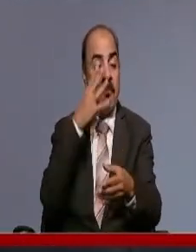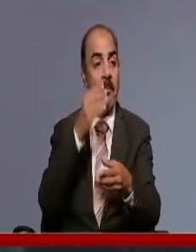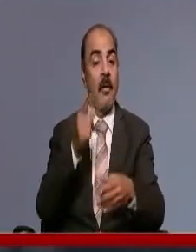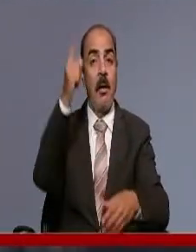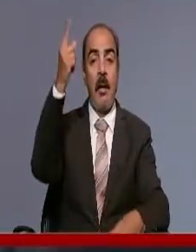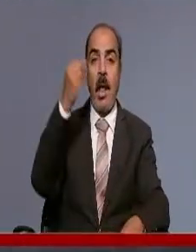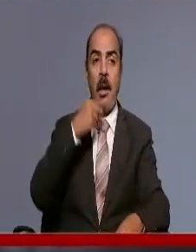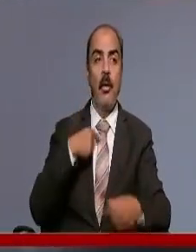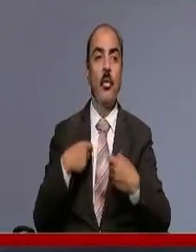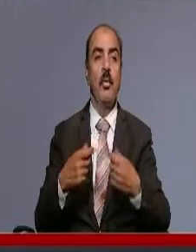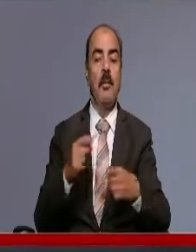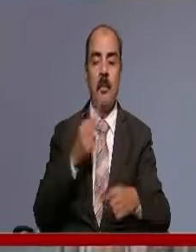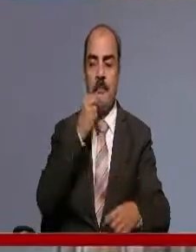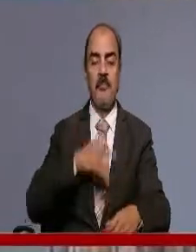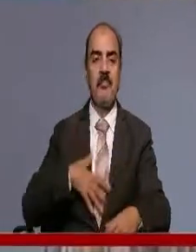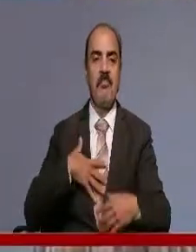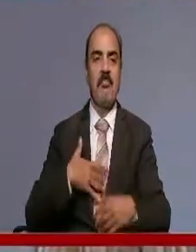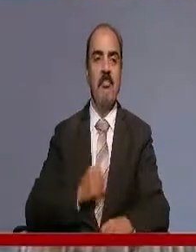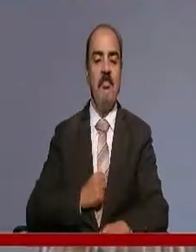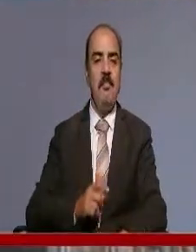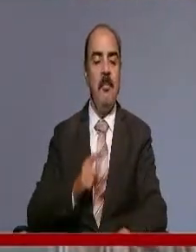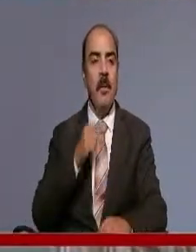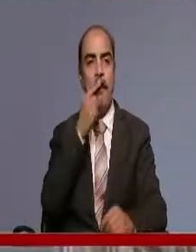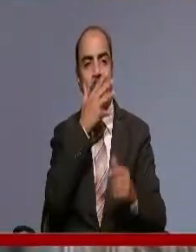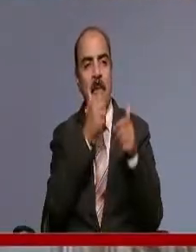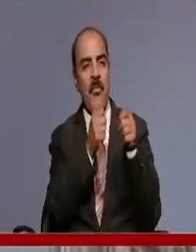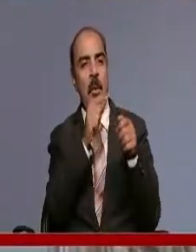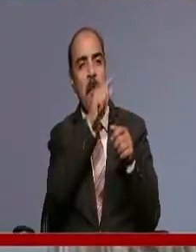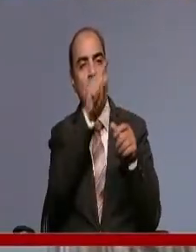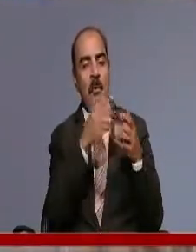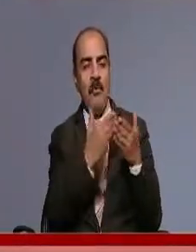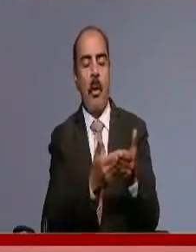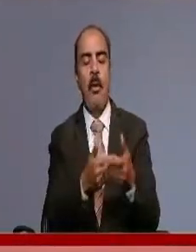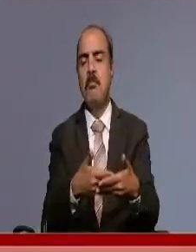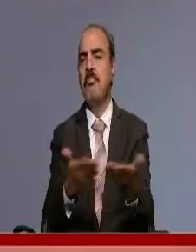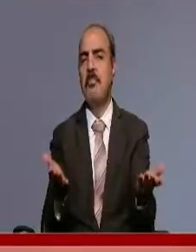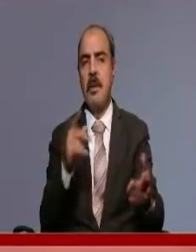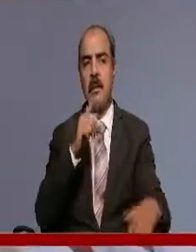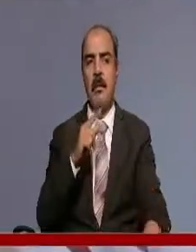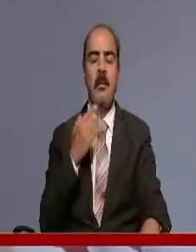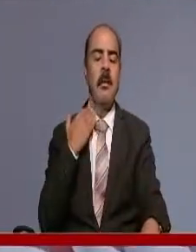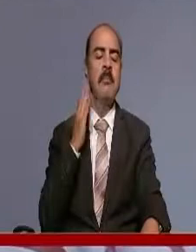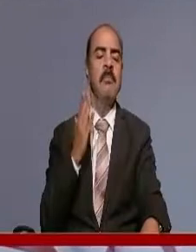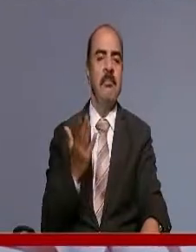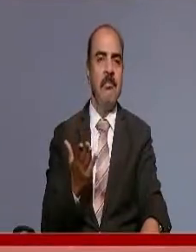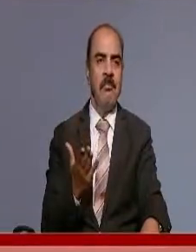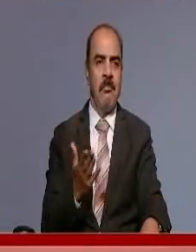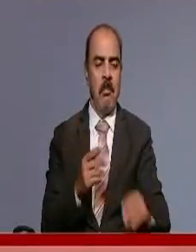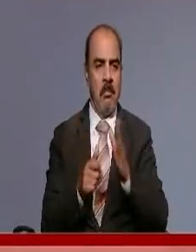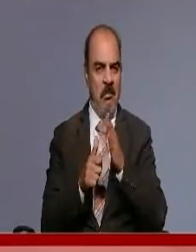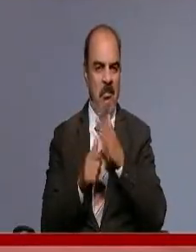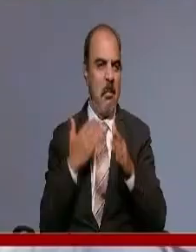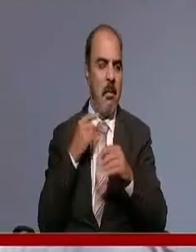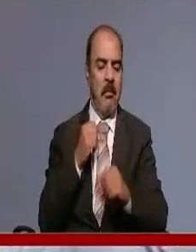بيطعمها من عندها اكنها كلت خروف. توصفي المراه المصريه بايه بالنسبه اللي بتقدمه للمجتمع؟ ست عظيمة طبعا، هي أعظم شيء في الوجود،